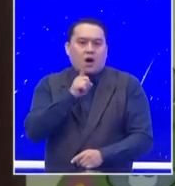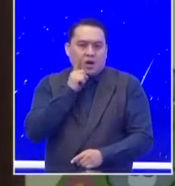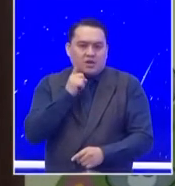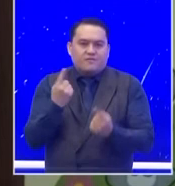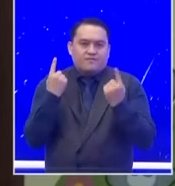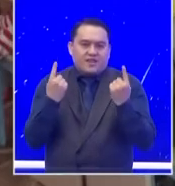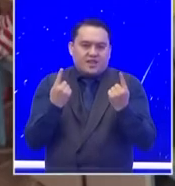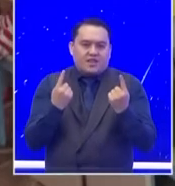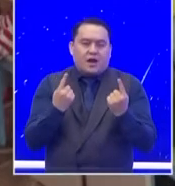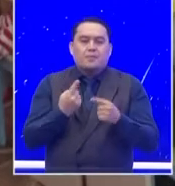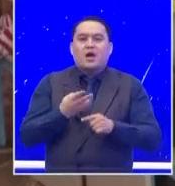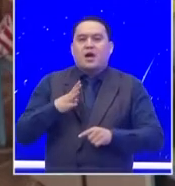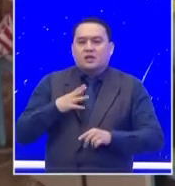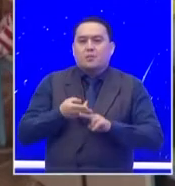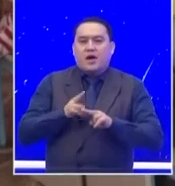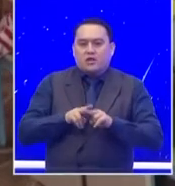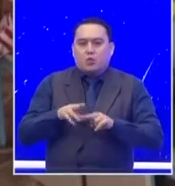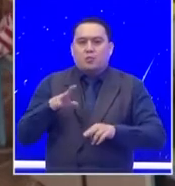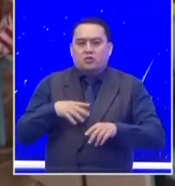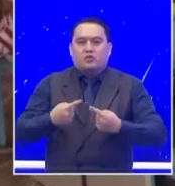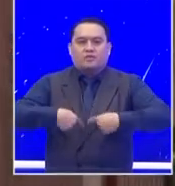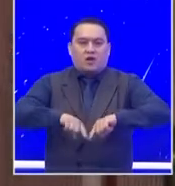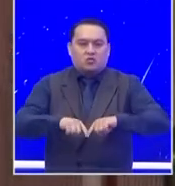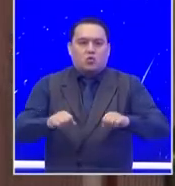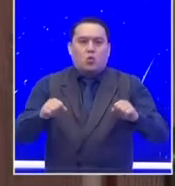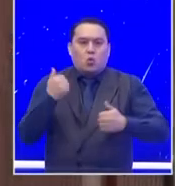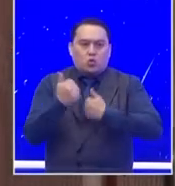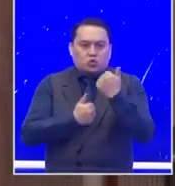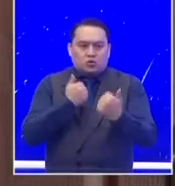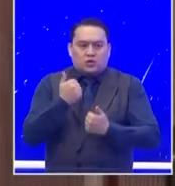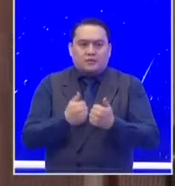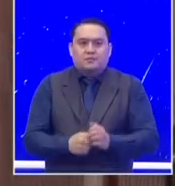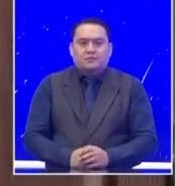поколения очень велика. Именно поэтому был организован такой конкурс.